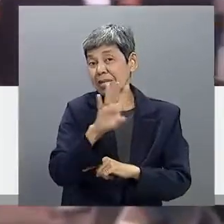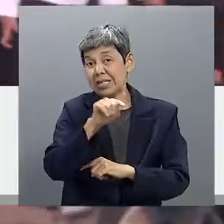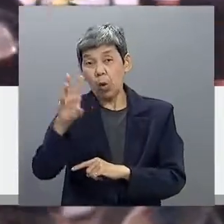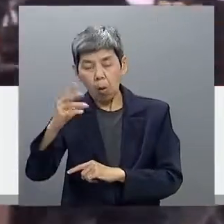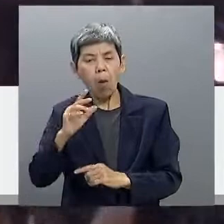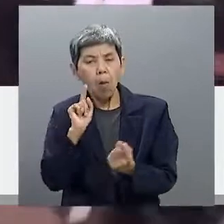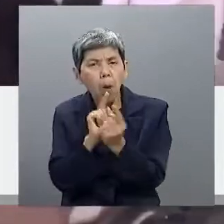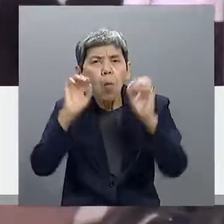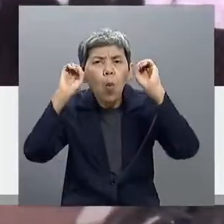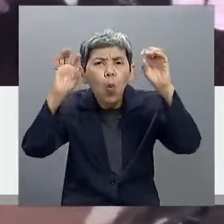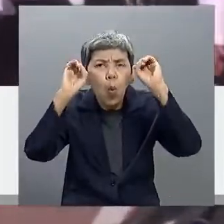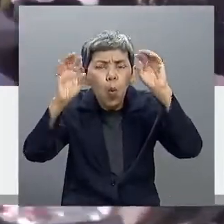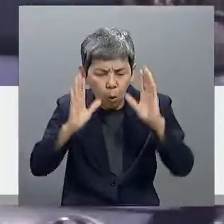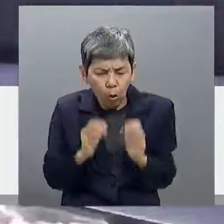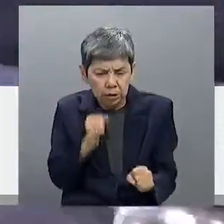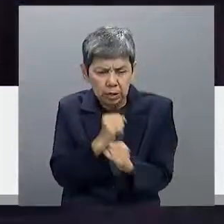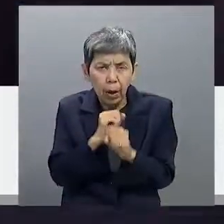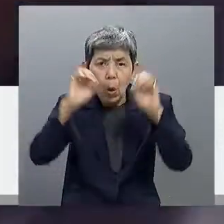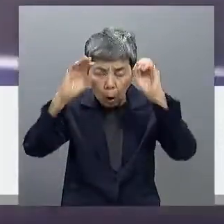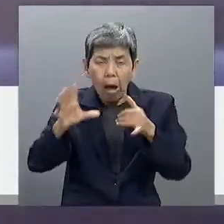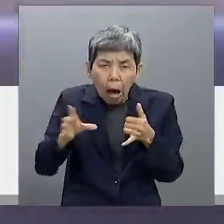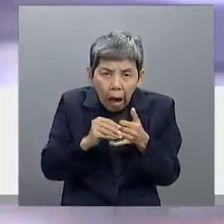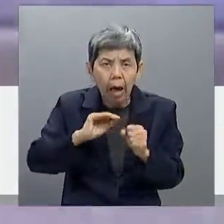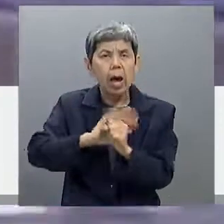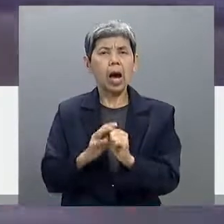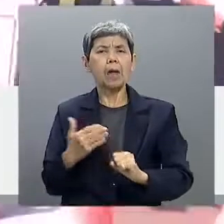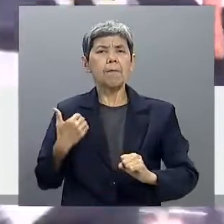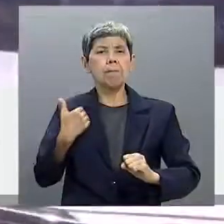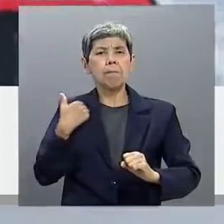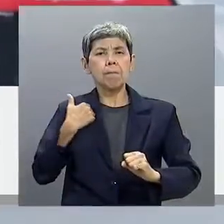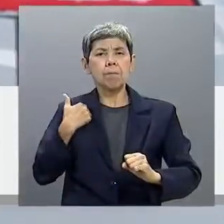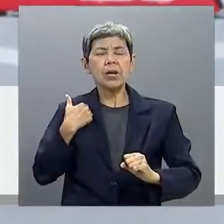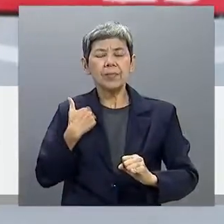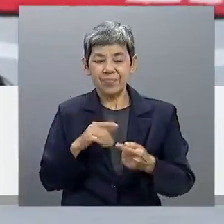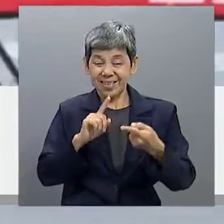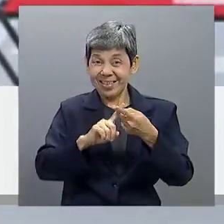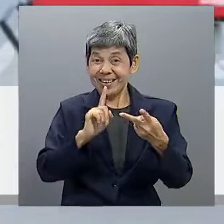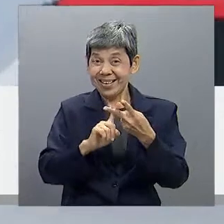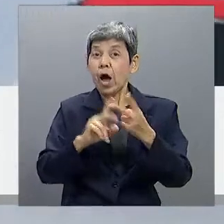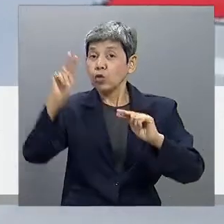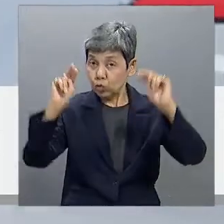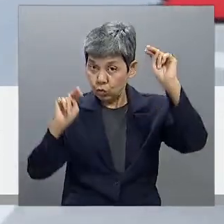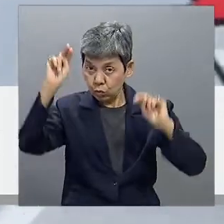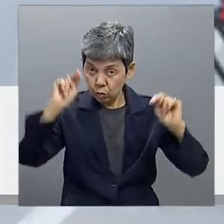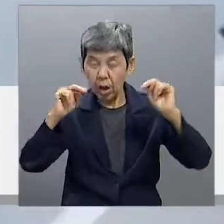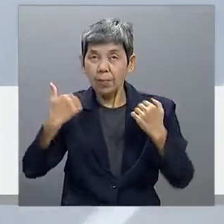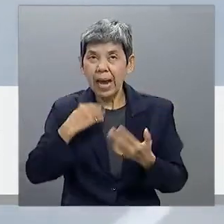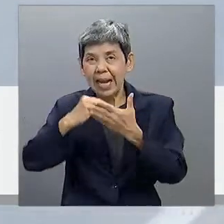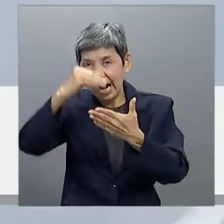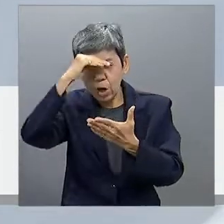เพราะบุคลากรทางการศึกษาติดเชื้อค่ะเช่นเดียวกับที่จังหวัดนครสวรรค์ค่ะนักเรียนโรงเรียน